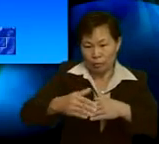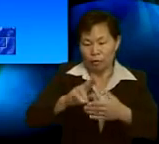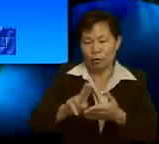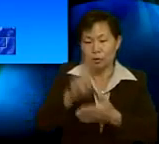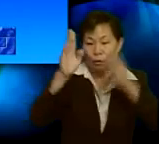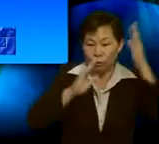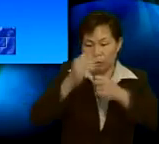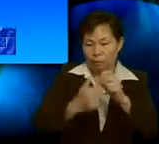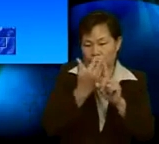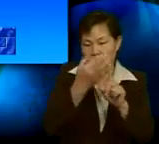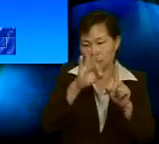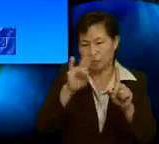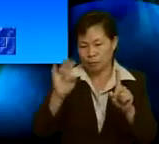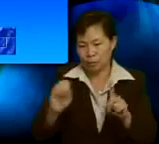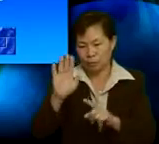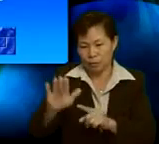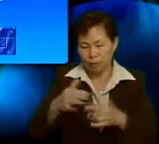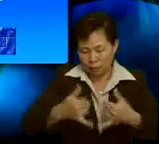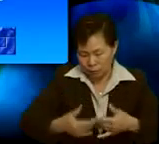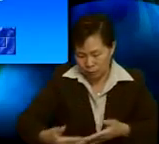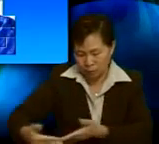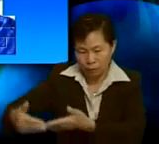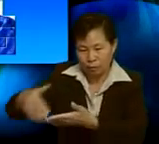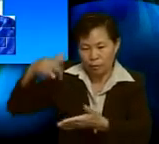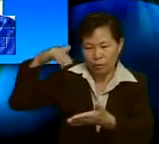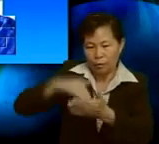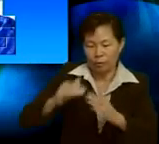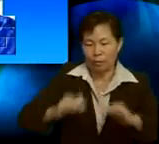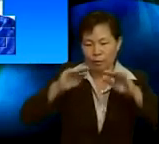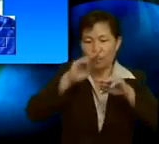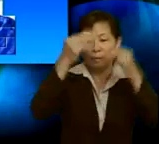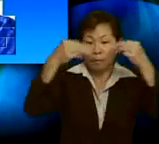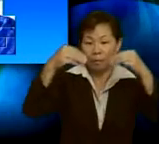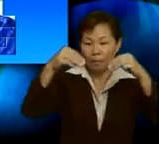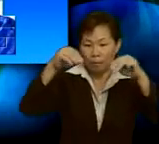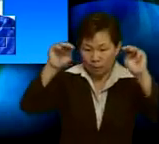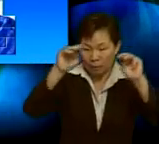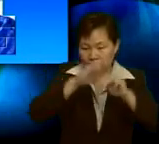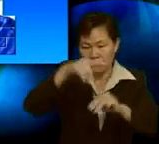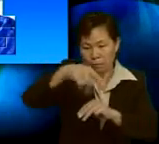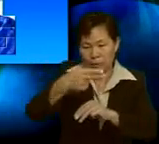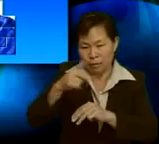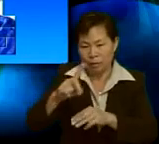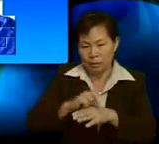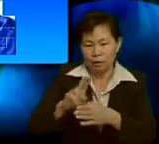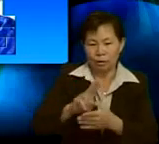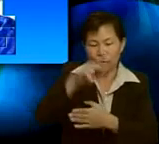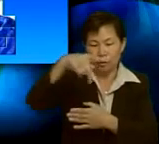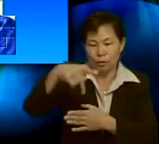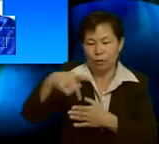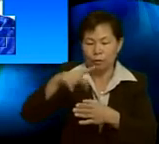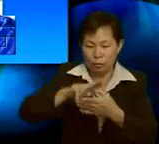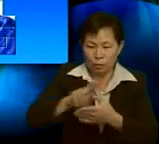Malaya pada tahun 1970. Beliau melanjutkan pelajaran ke peringkat Master dan PhD di Universiti Pennsylvania,